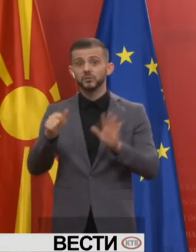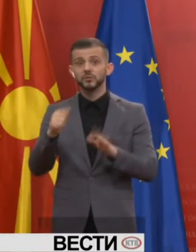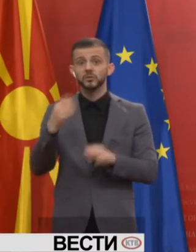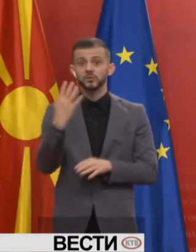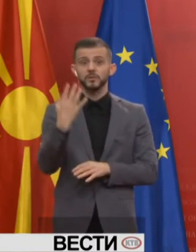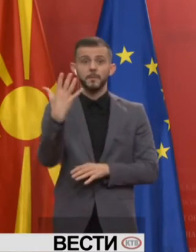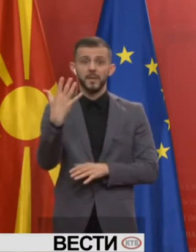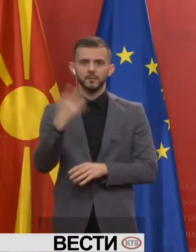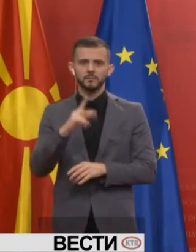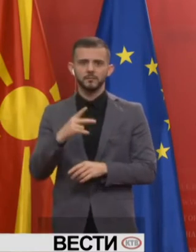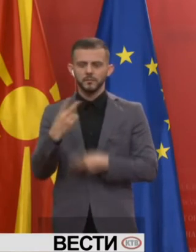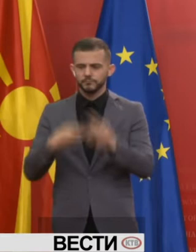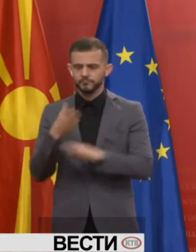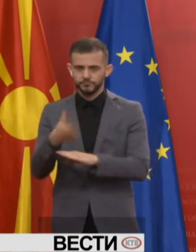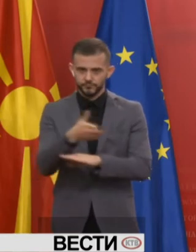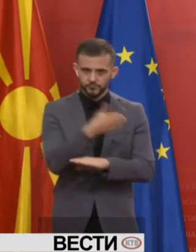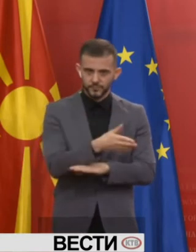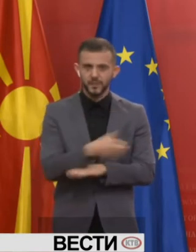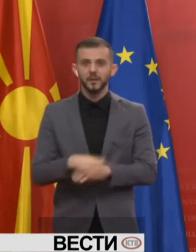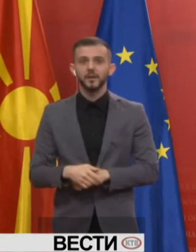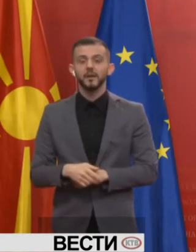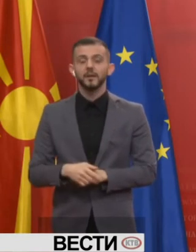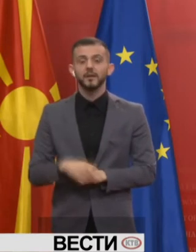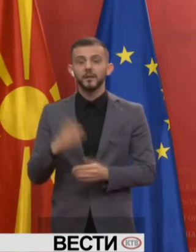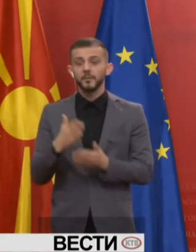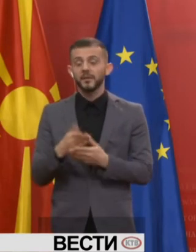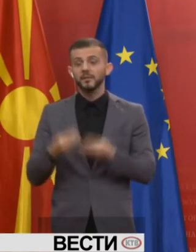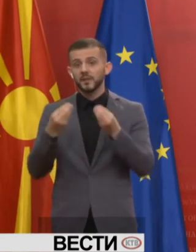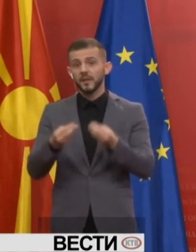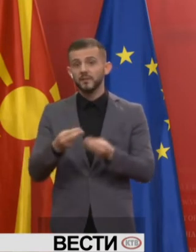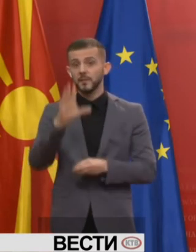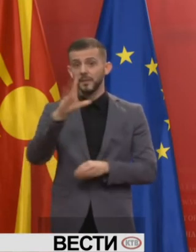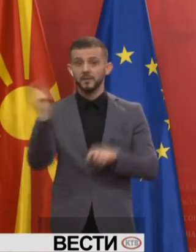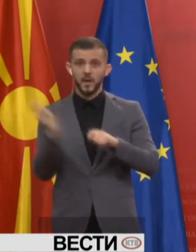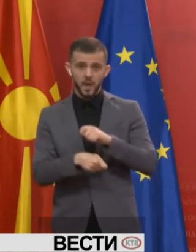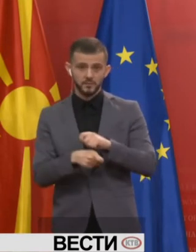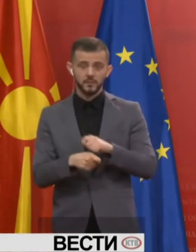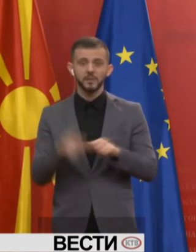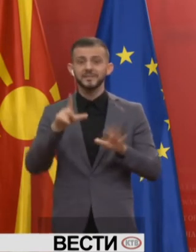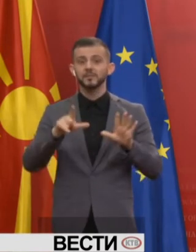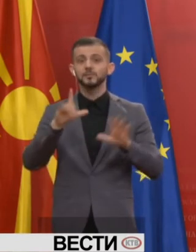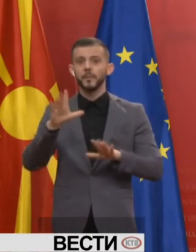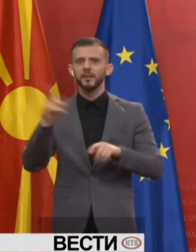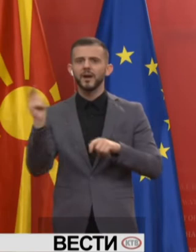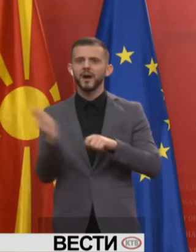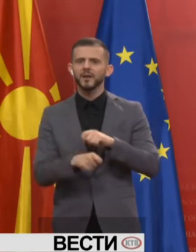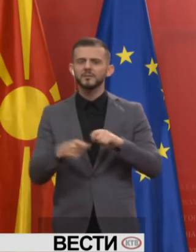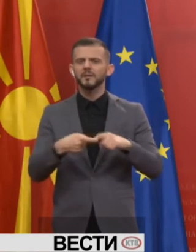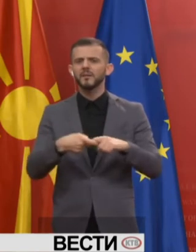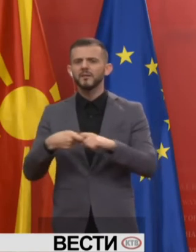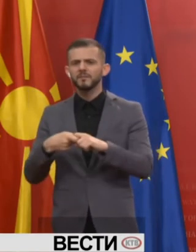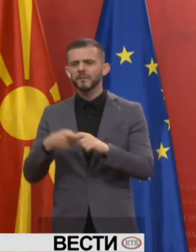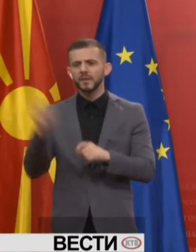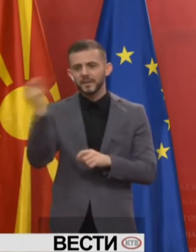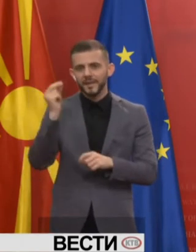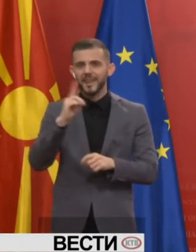1645 инспекцијски надзори, при што се изречени вкупно 5 глоби, 75 казнени мерки и едукации